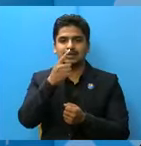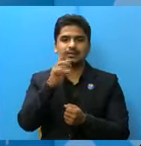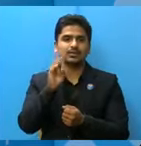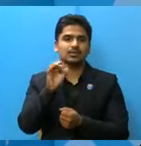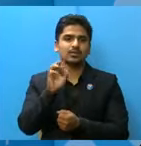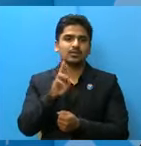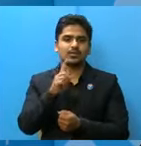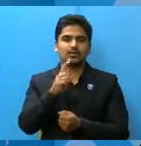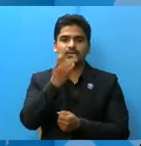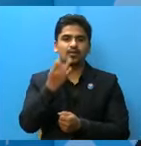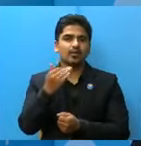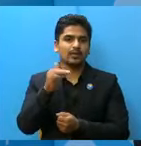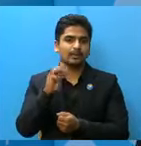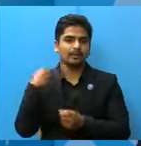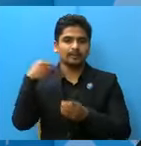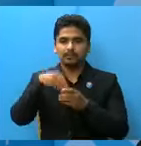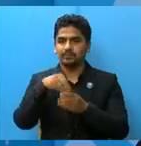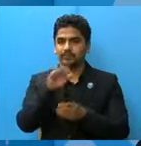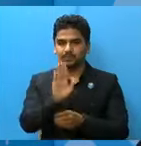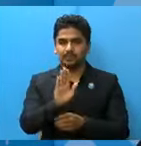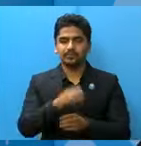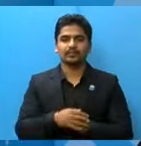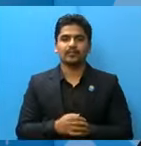में उपस्थित वाई को चुँँँँँँँँँद